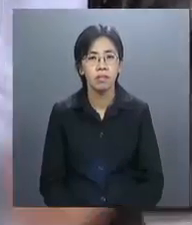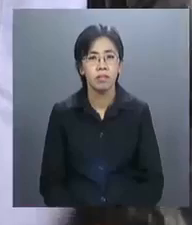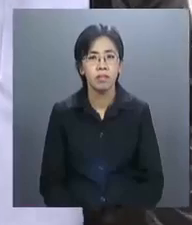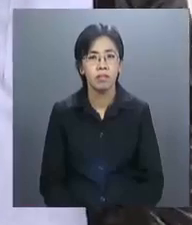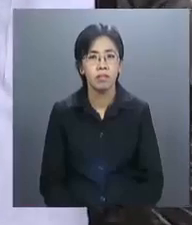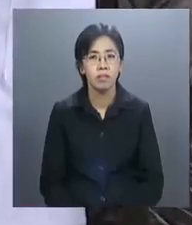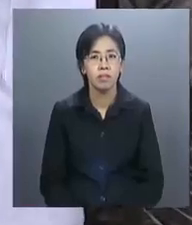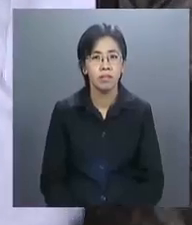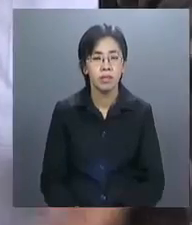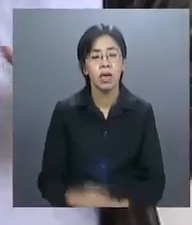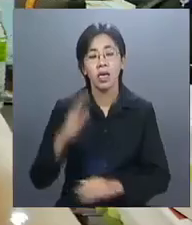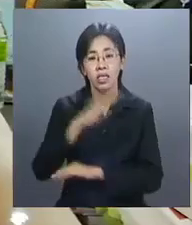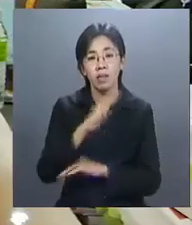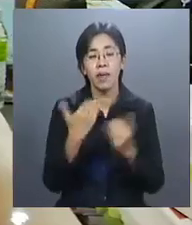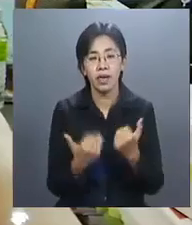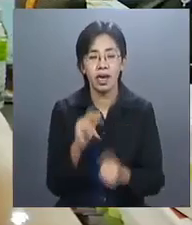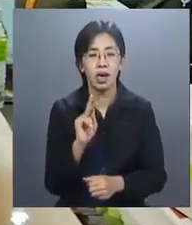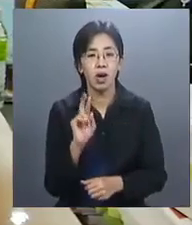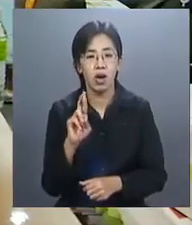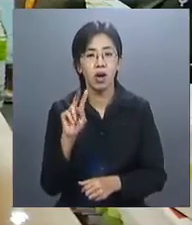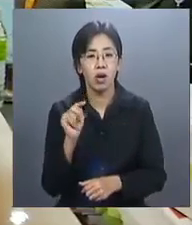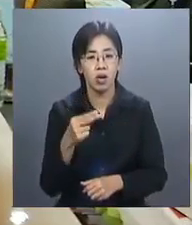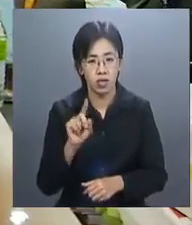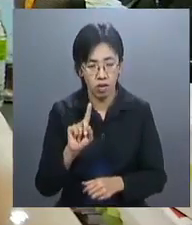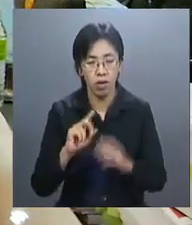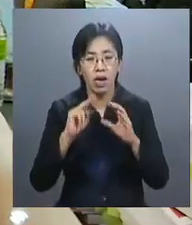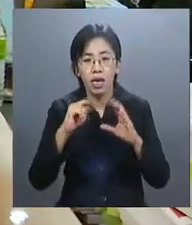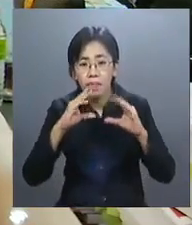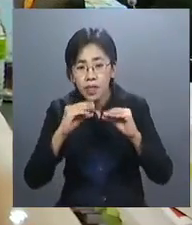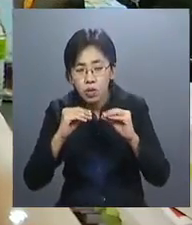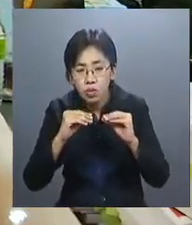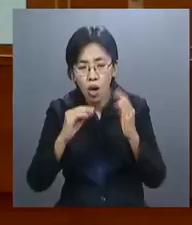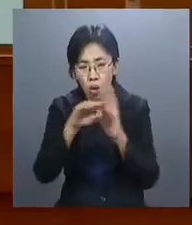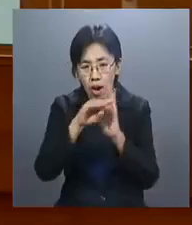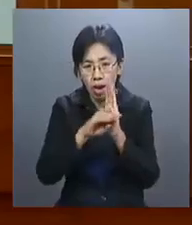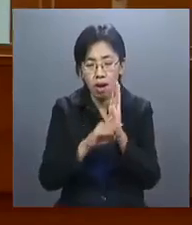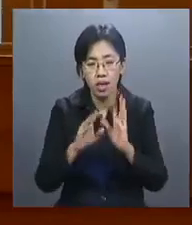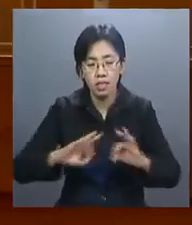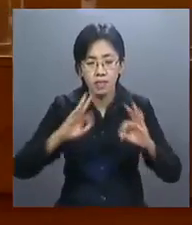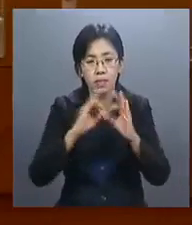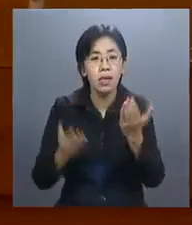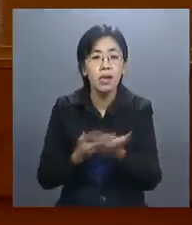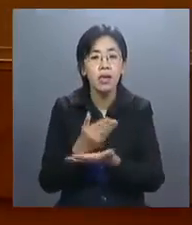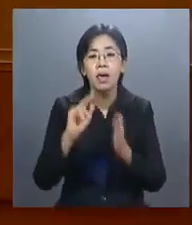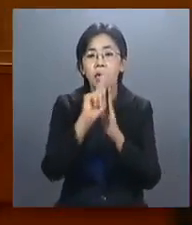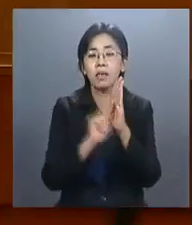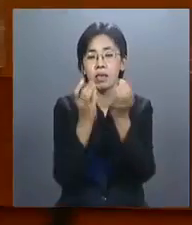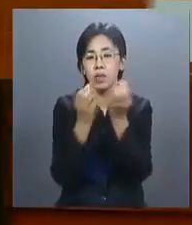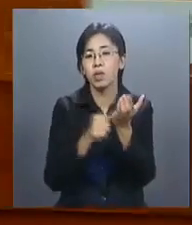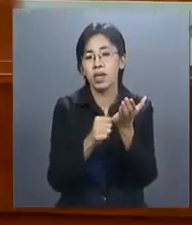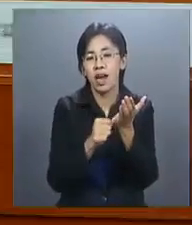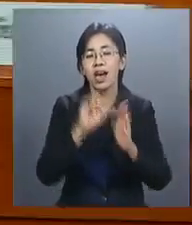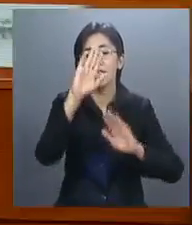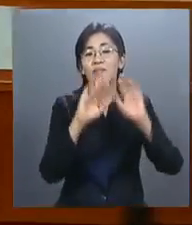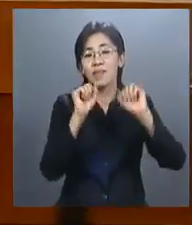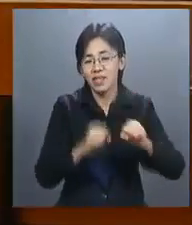ขณะที่ช่วงบ่ายวันนี้นะครับกรท.นัดหมายประชุมโดยมีวาระสำคัญก็คือการพิจารณาแนวทางปรับแก้ร่างรัฐธรรมนูญฉบับลงประชาม